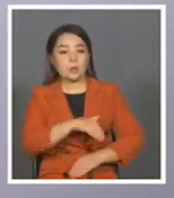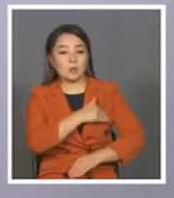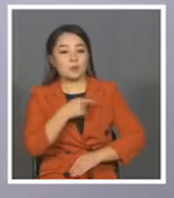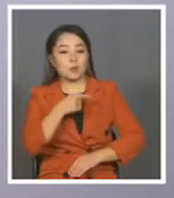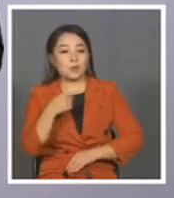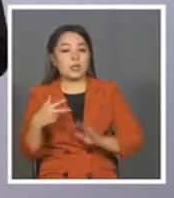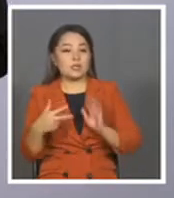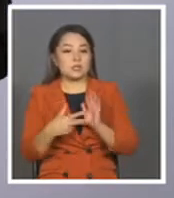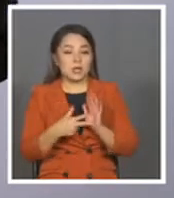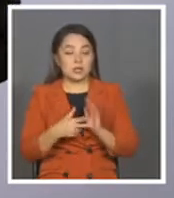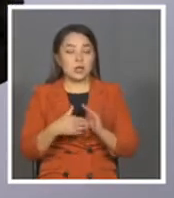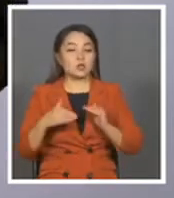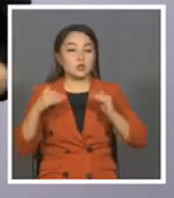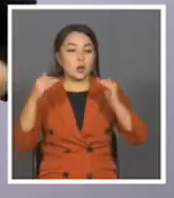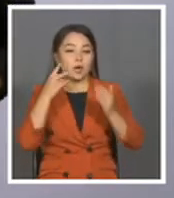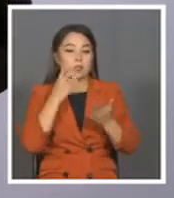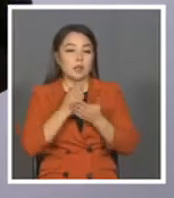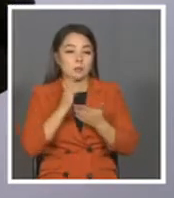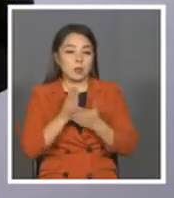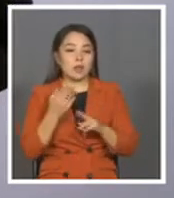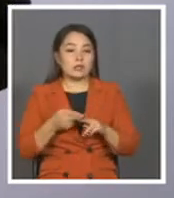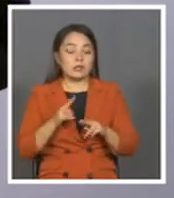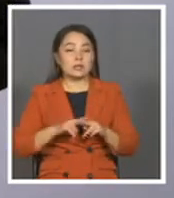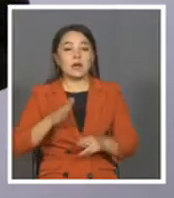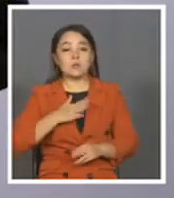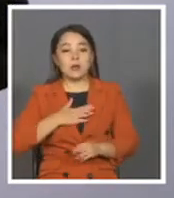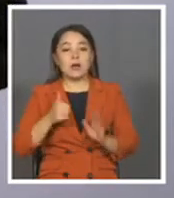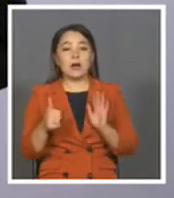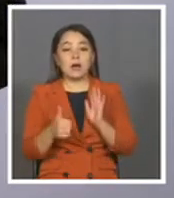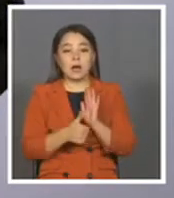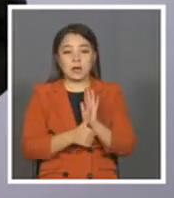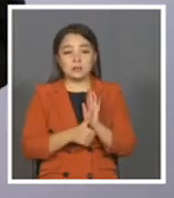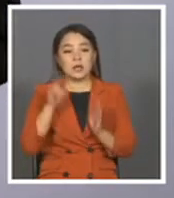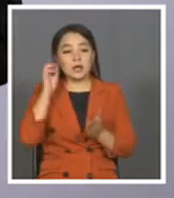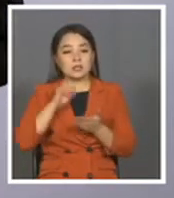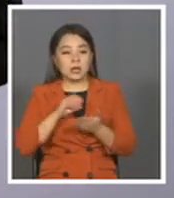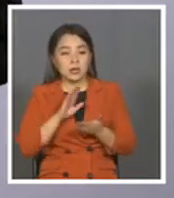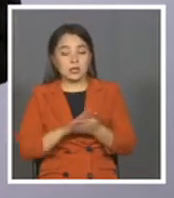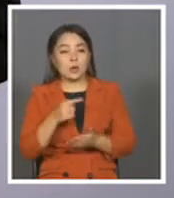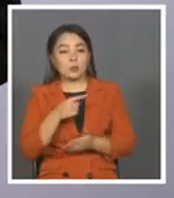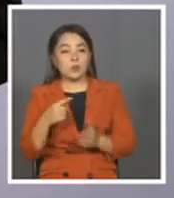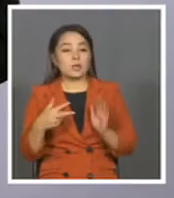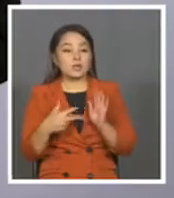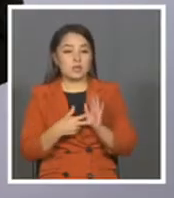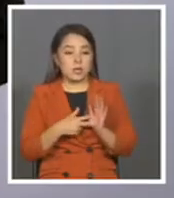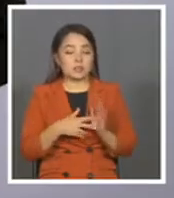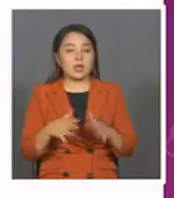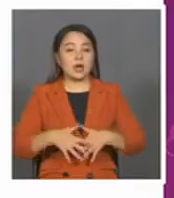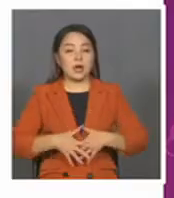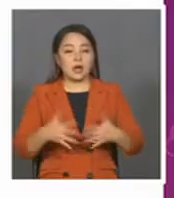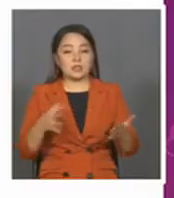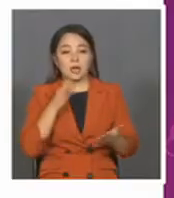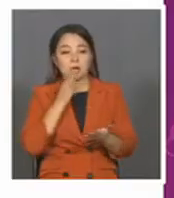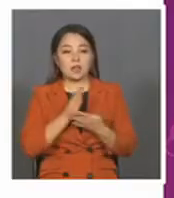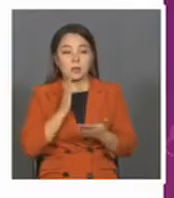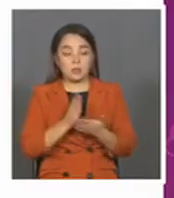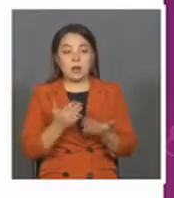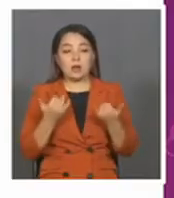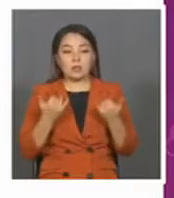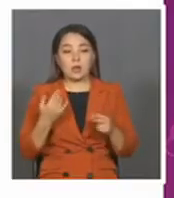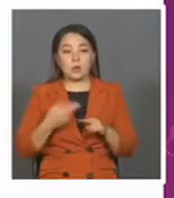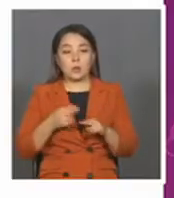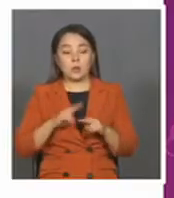градустан жоғары тұр екен. Демек, біз 6 саны минус 8-ден артық деп айтамыз. Ал енді